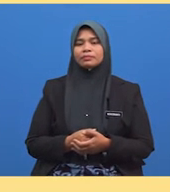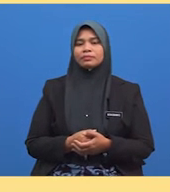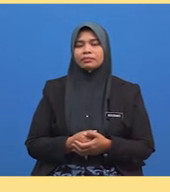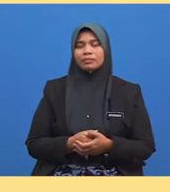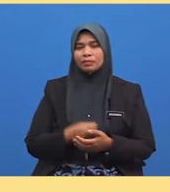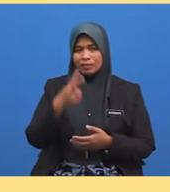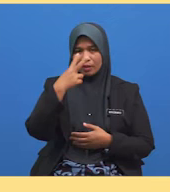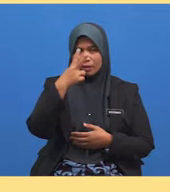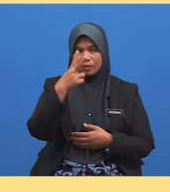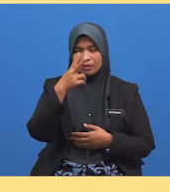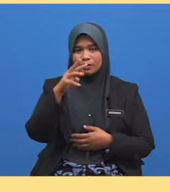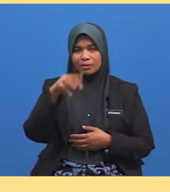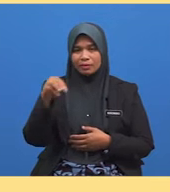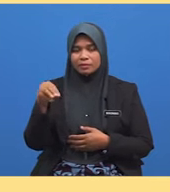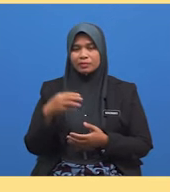Dapat tak murid-murid?